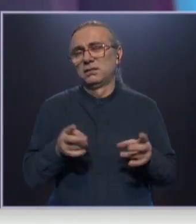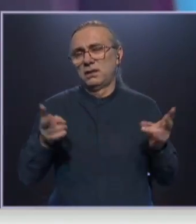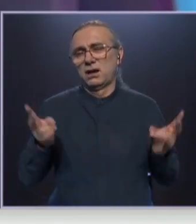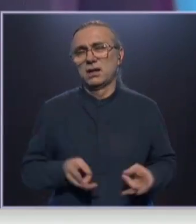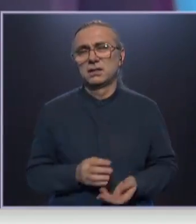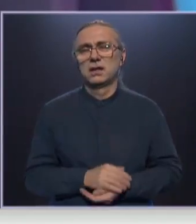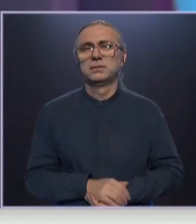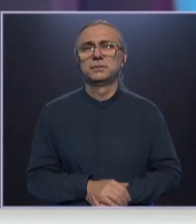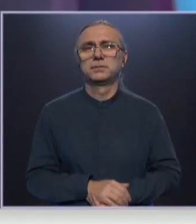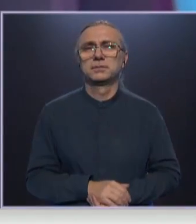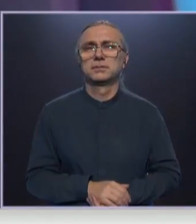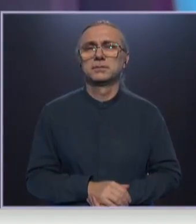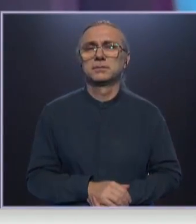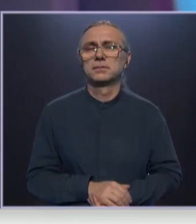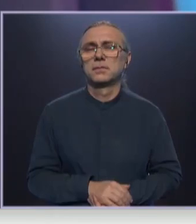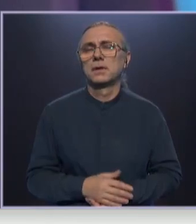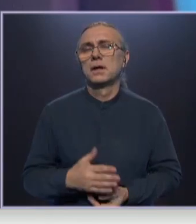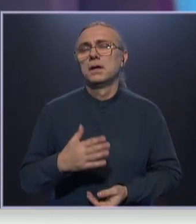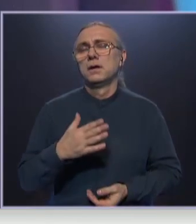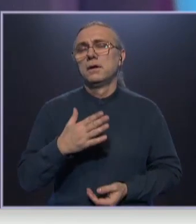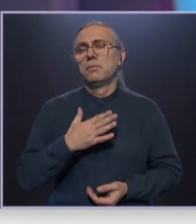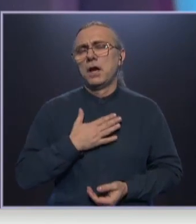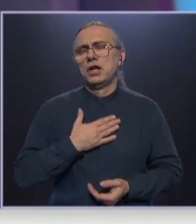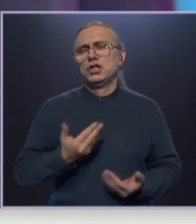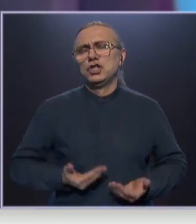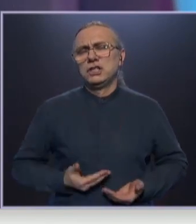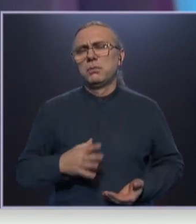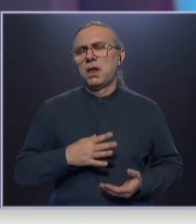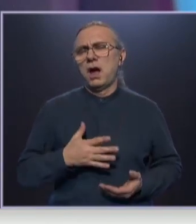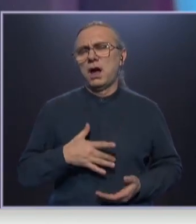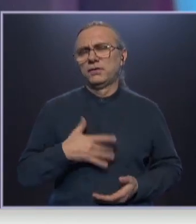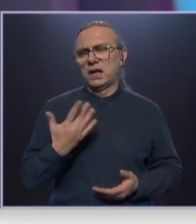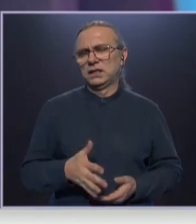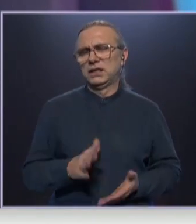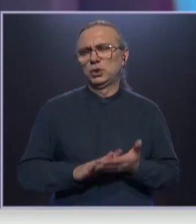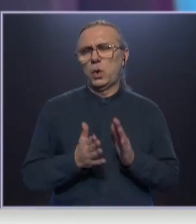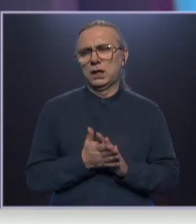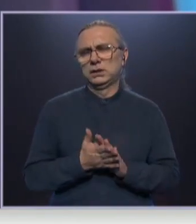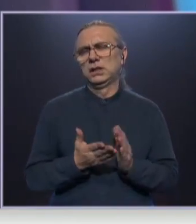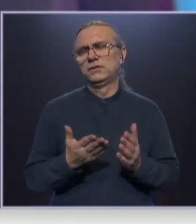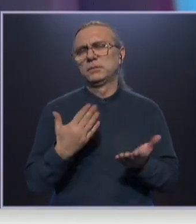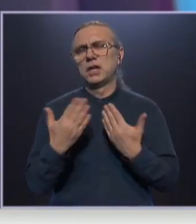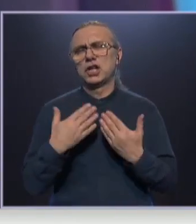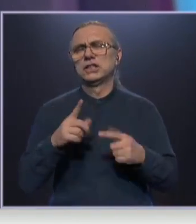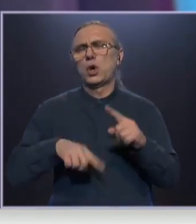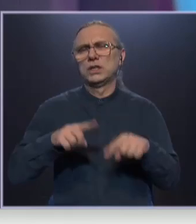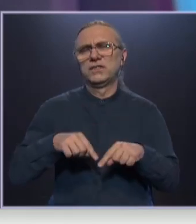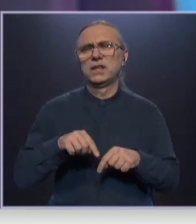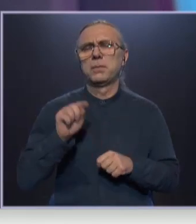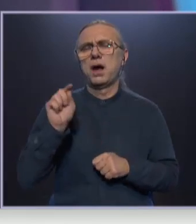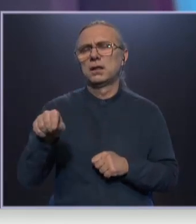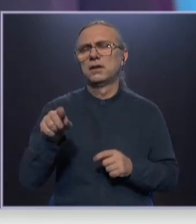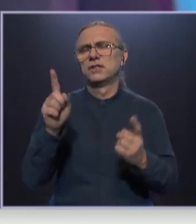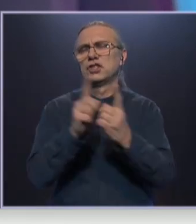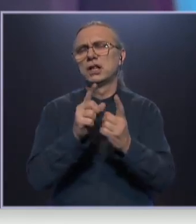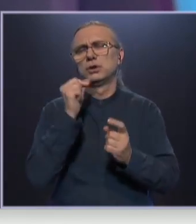В моей жизни была абсолютно отвратительная ситуация. Она была связана с нашими родственниками, с родственницей. Она встречалась с